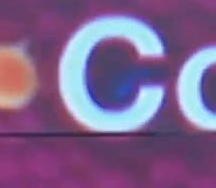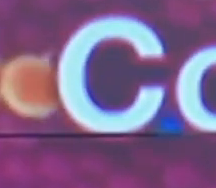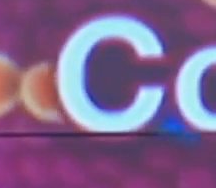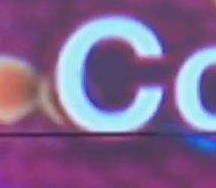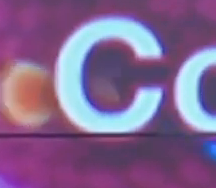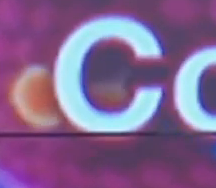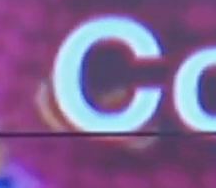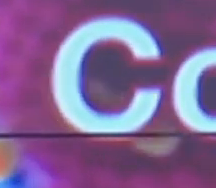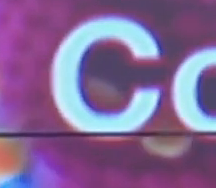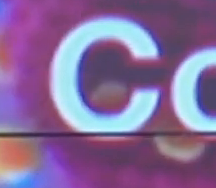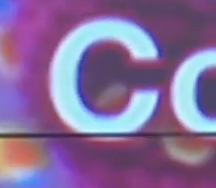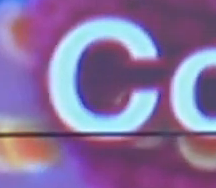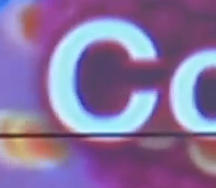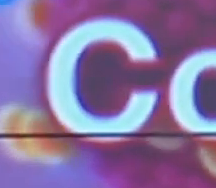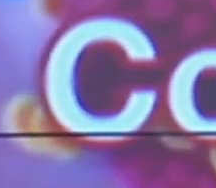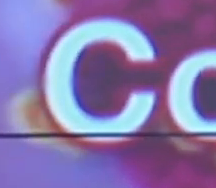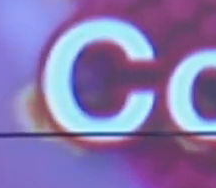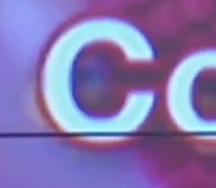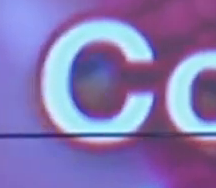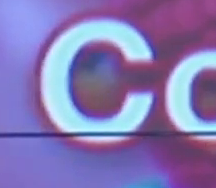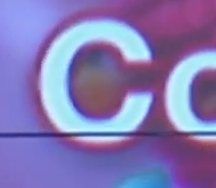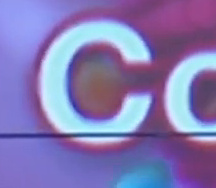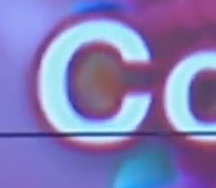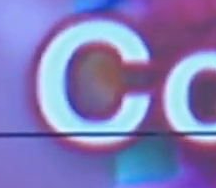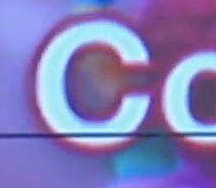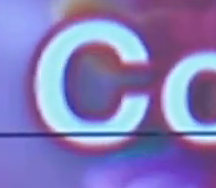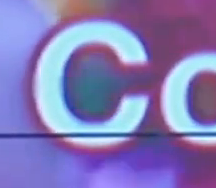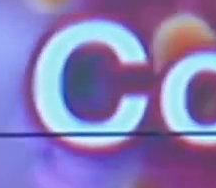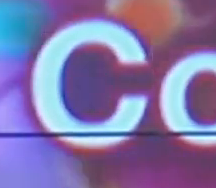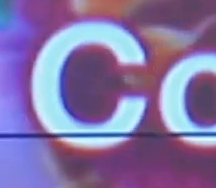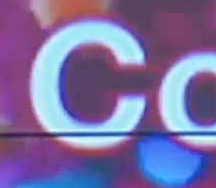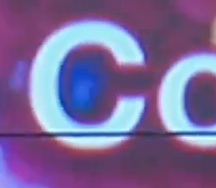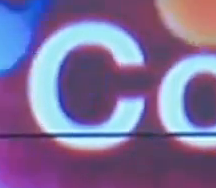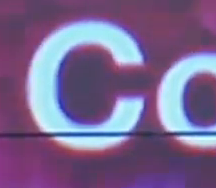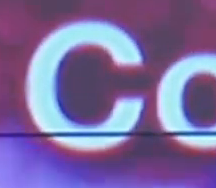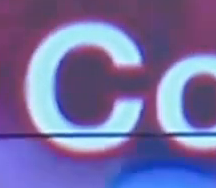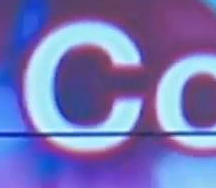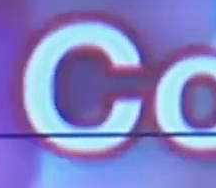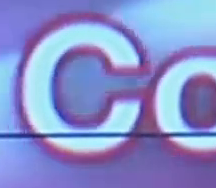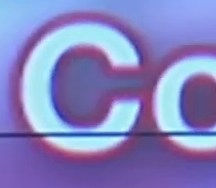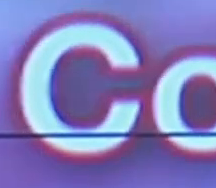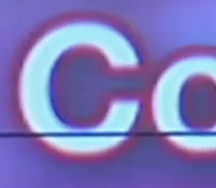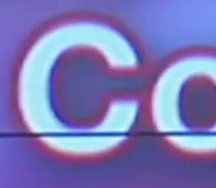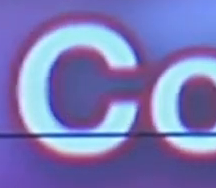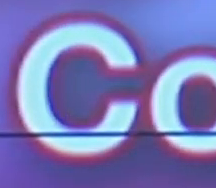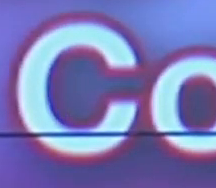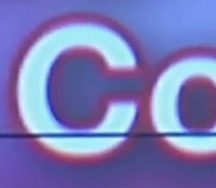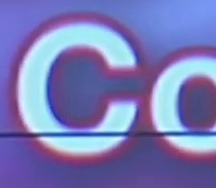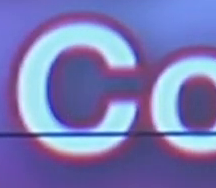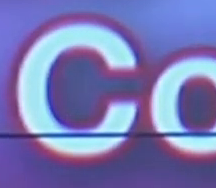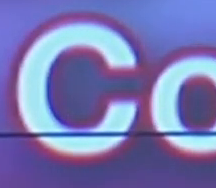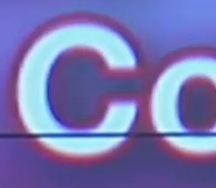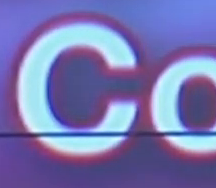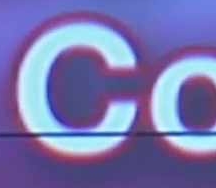للمستشفى فرحت حشاد اللي عمرها 72 سنة، اليوم تأكد من خلال التحليل أنه سبب الوفاة هو فيروس كورونا.